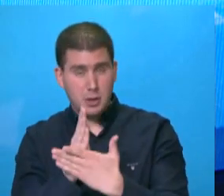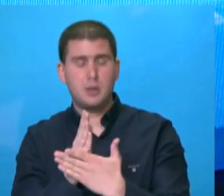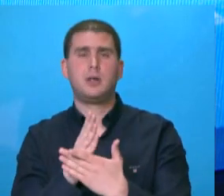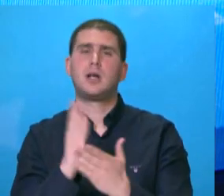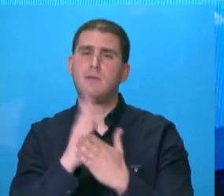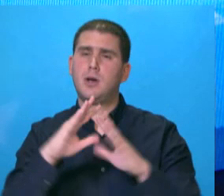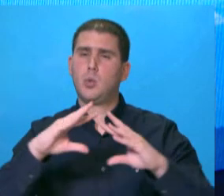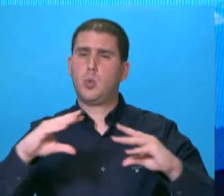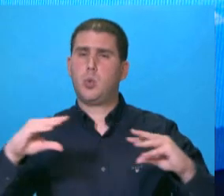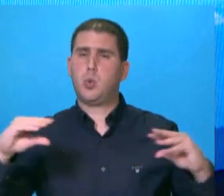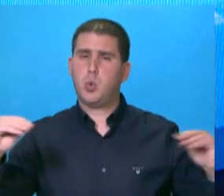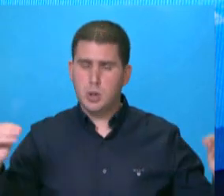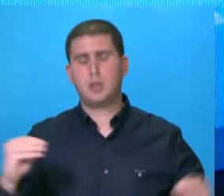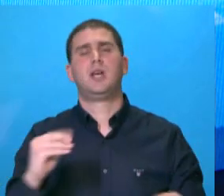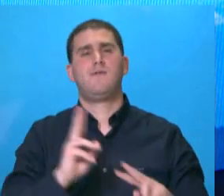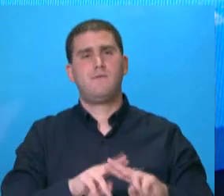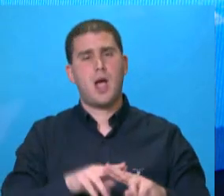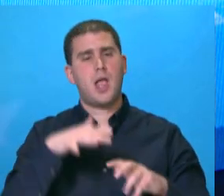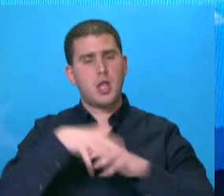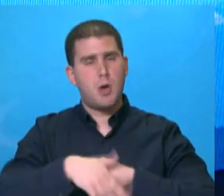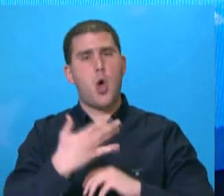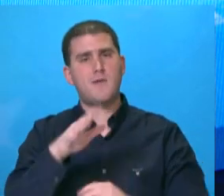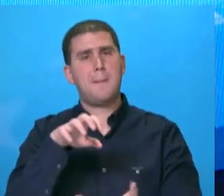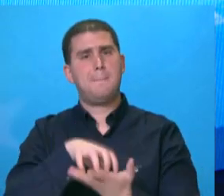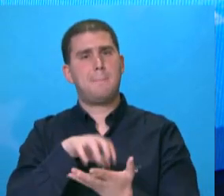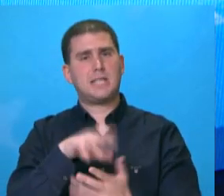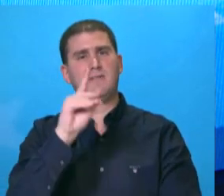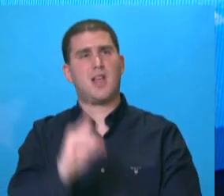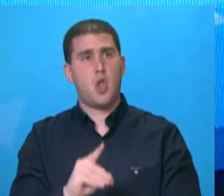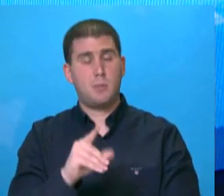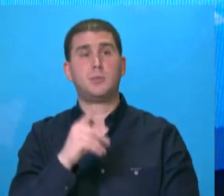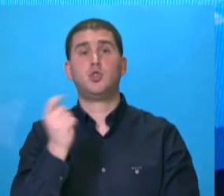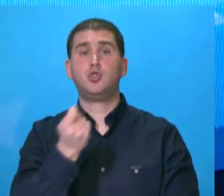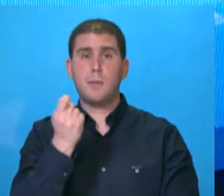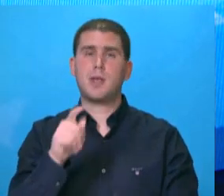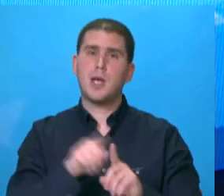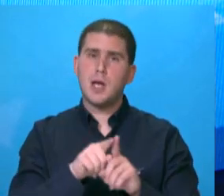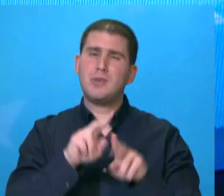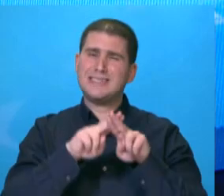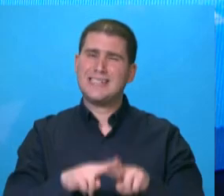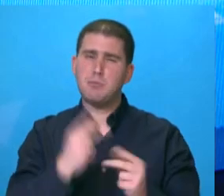במידה ניכרת, ואז תשפיע בעיקר על מרכז הארץ ודרומה. שבת איזה שהם שרידים אחרונים,